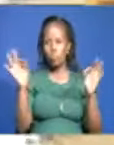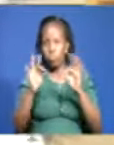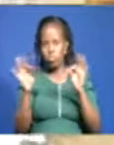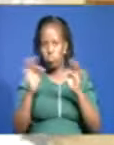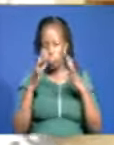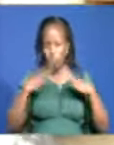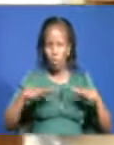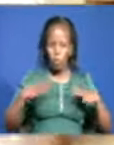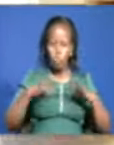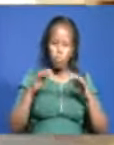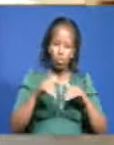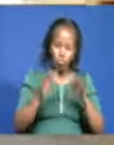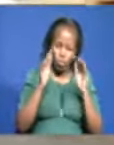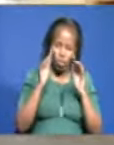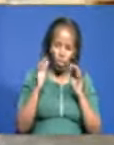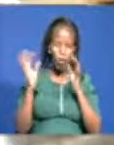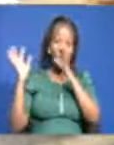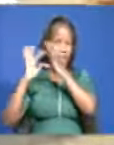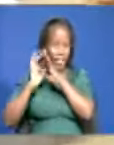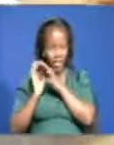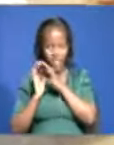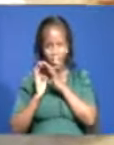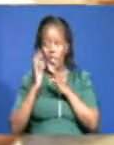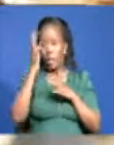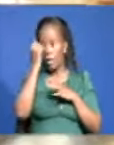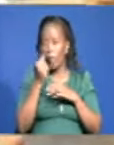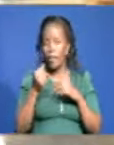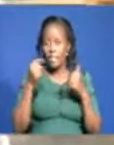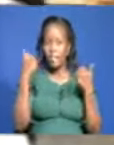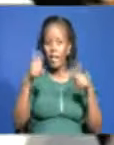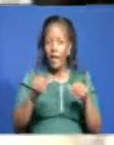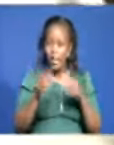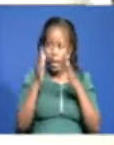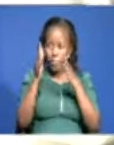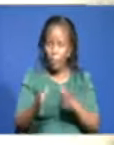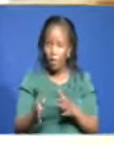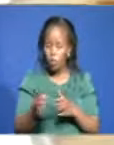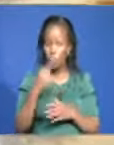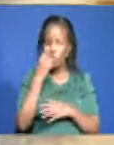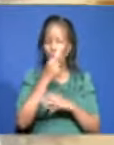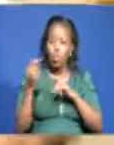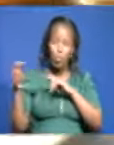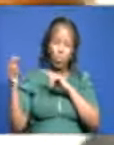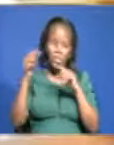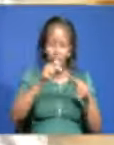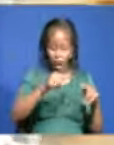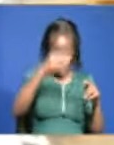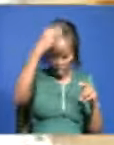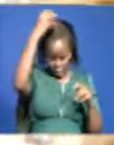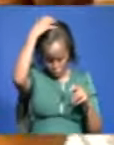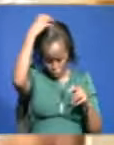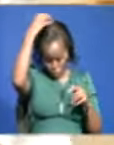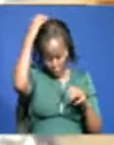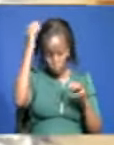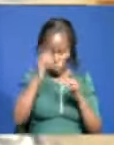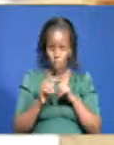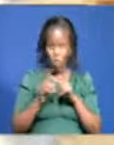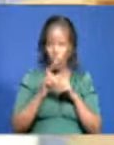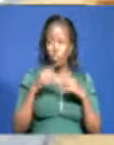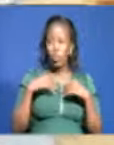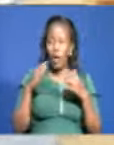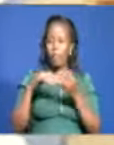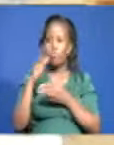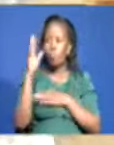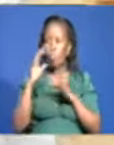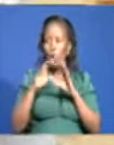na desturi ndio kila mmoja unaona anakuja Lamu na Lamu ikawa imepata heshima ulimwenguni kwa UNESCO